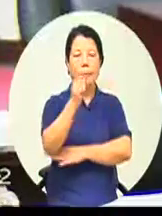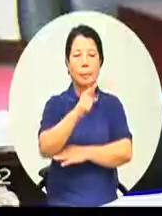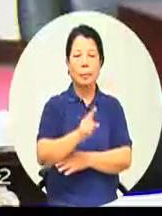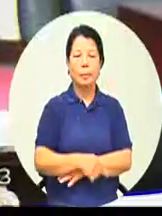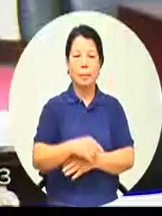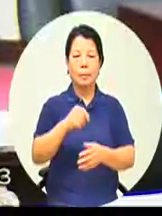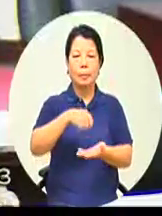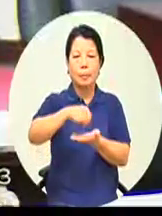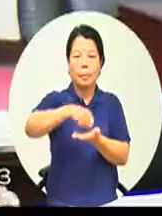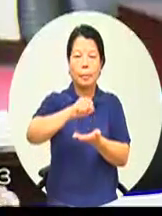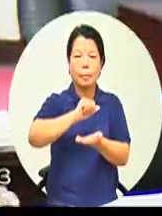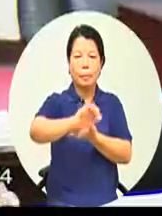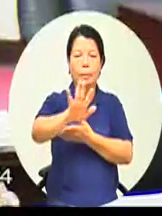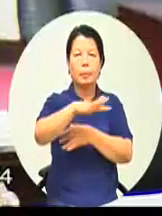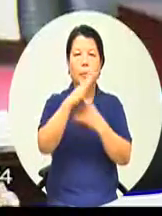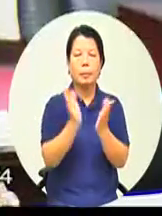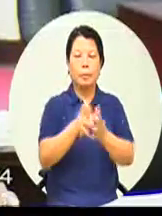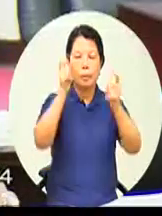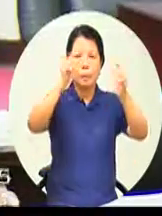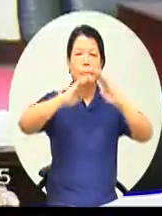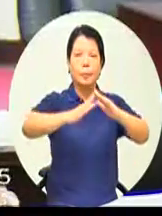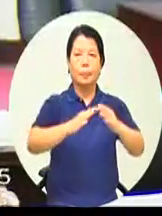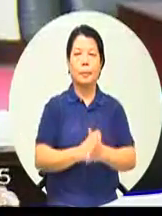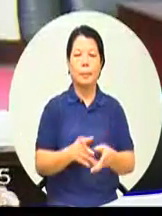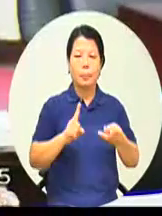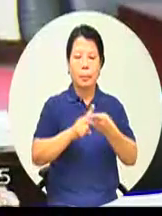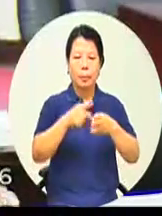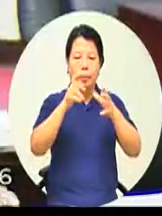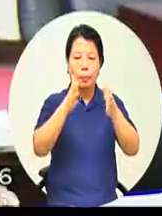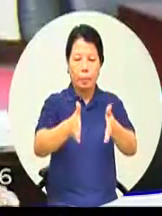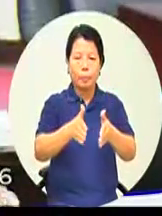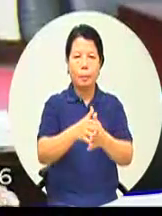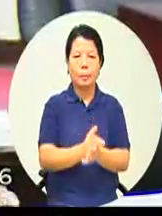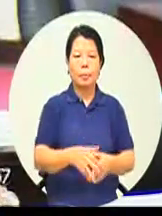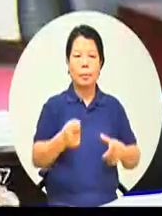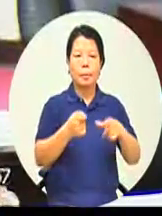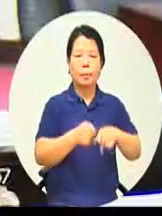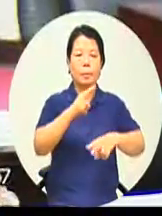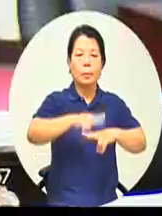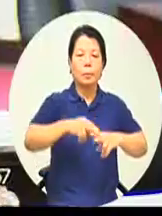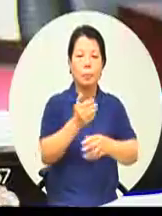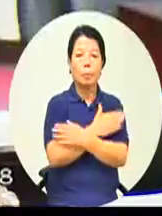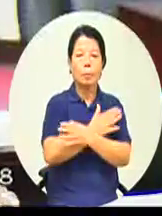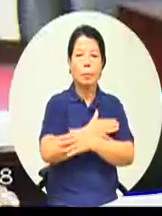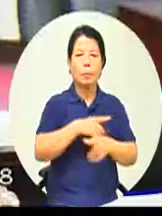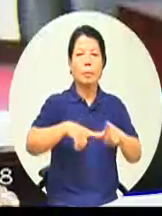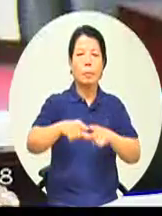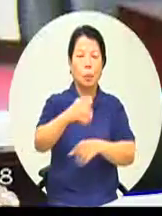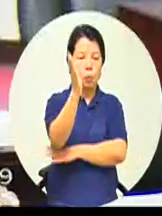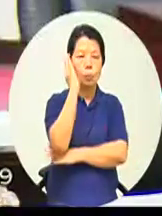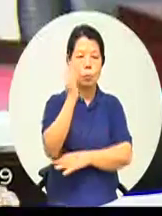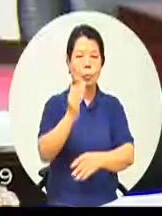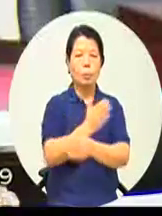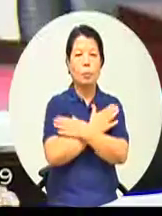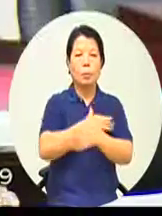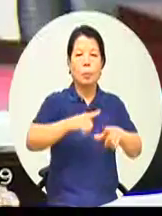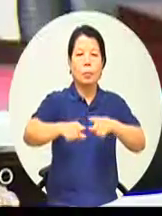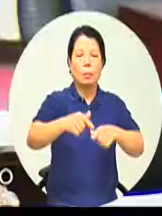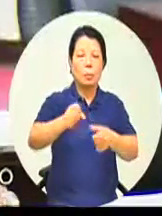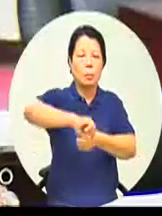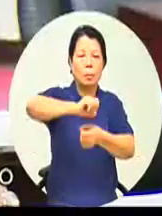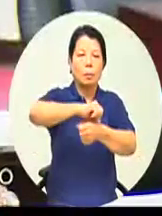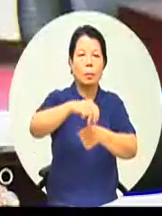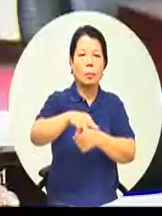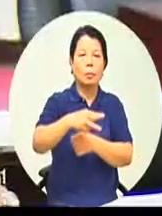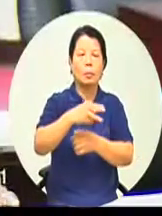到，高雄市主要呢是要以公共幼儿园增加300班为主，那我们的这个非营利